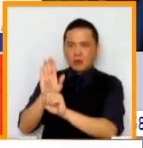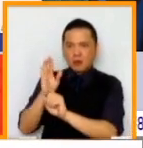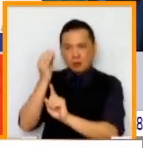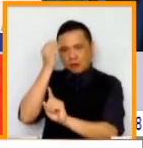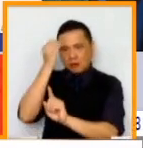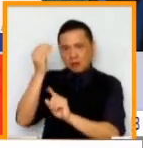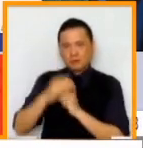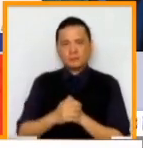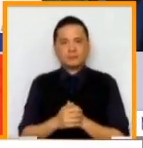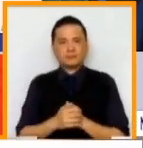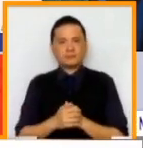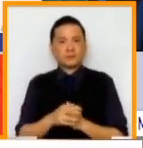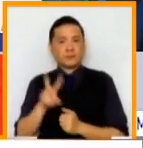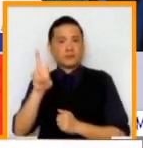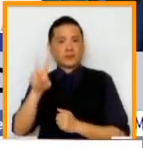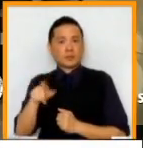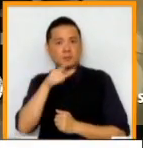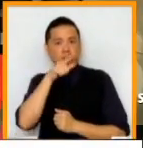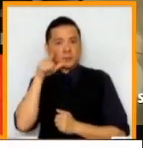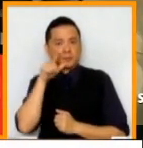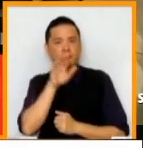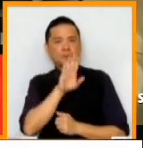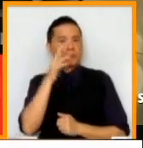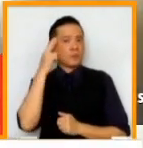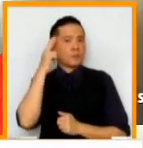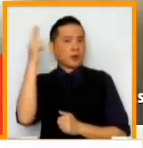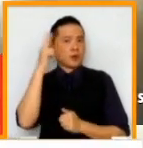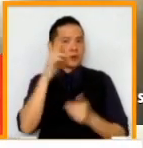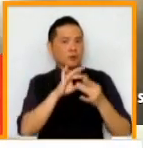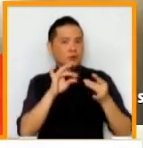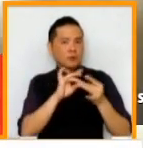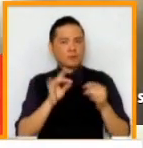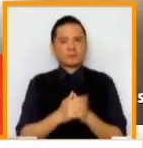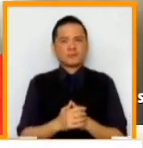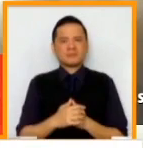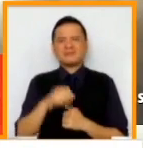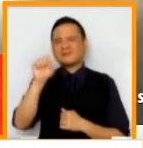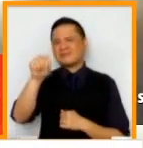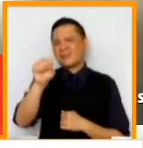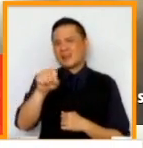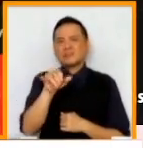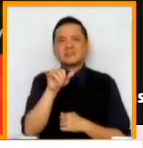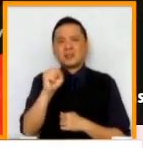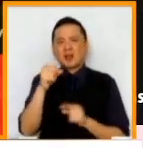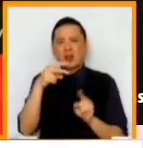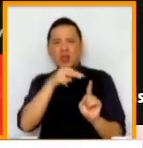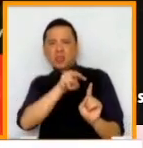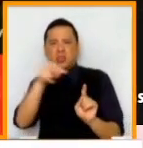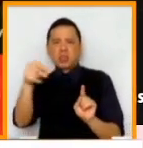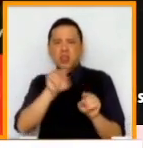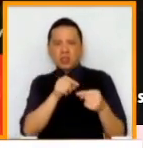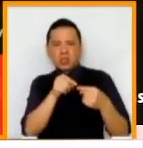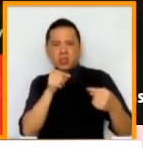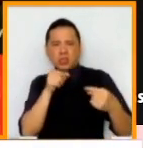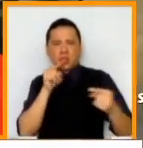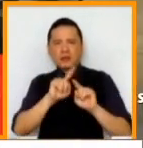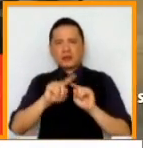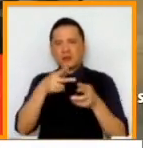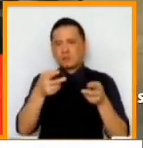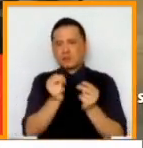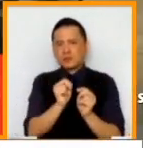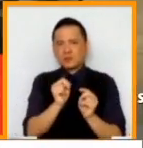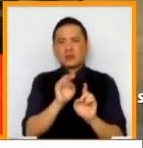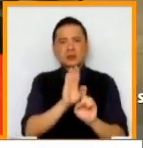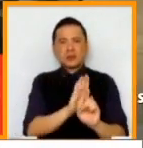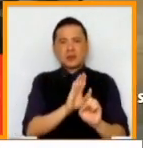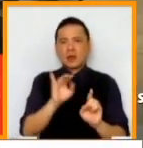President Lenny Robredo sa kanyang radio program, talaga naman daw magkakaroon ng pagkakaiba ng posisyon sa mga pulong tulad ng IATF, lalo't